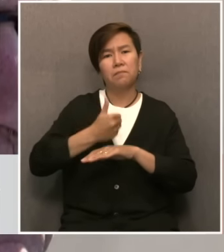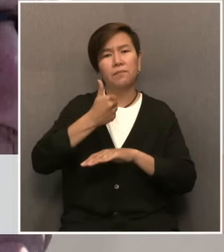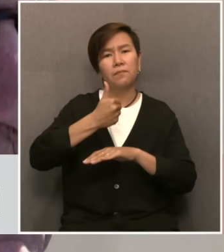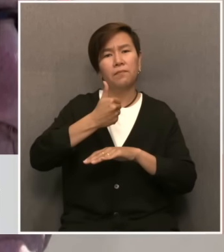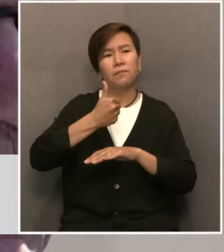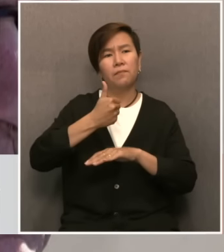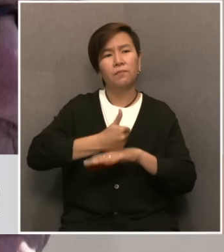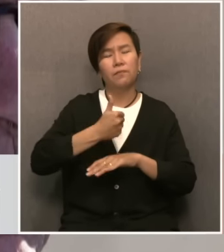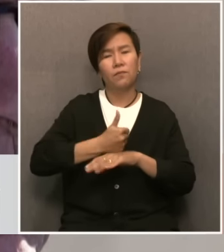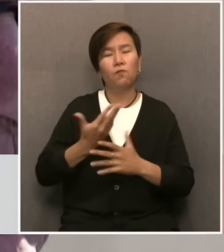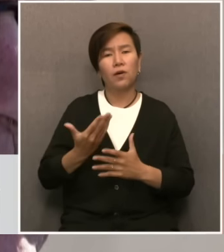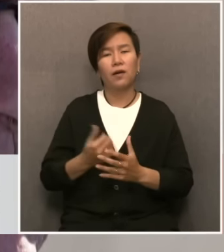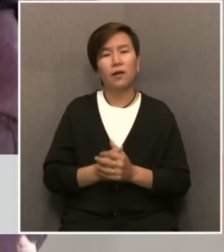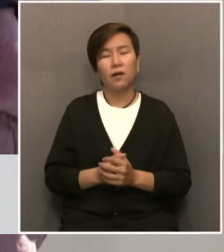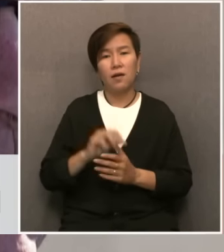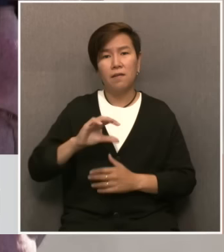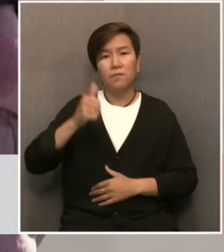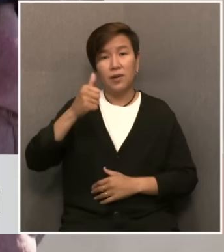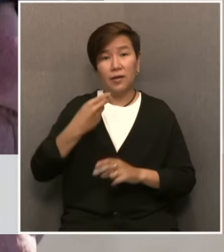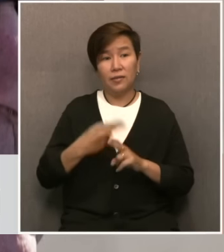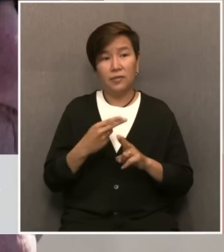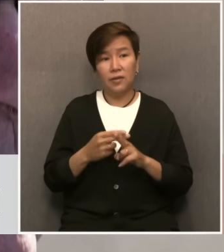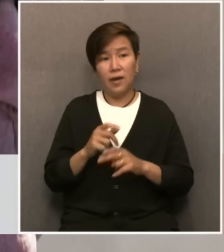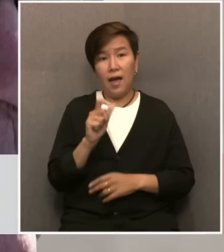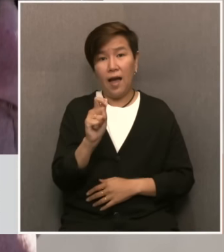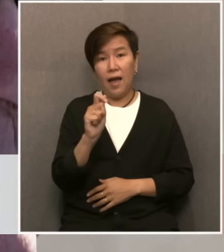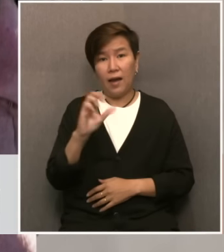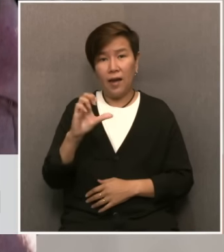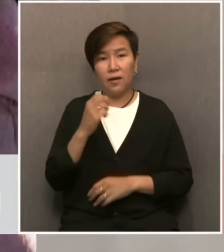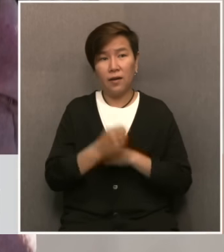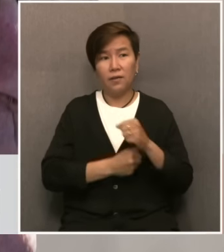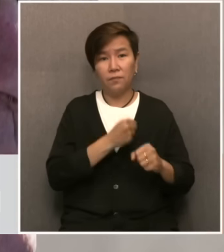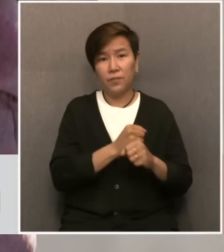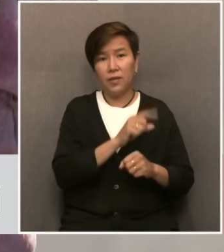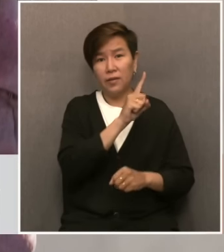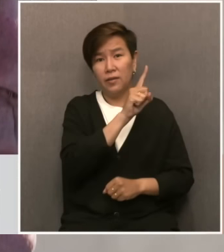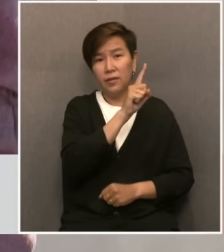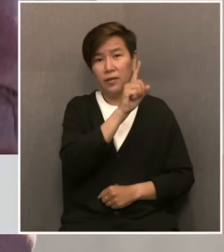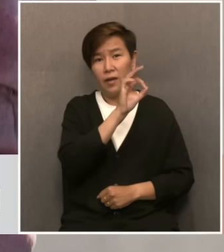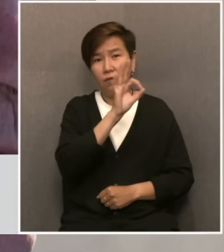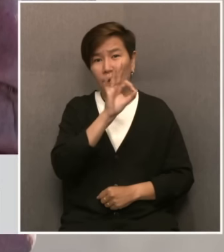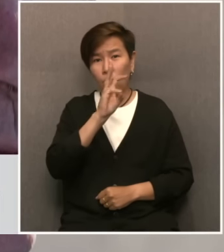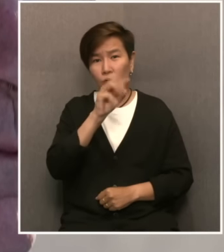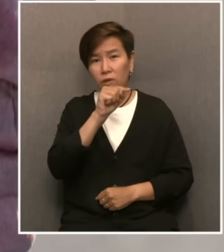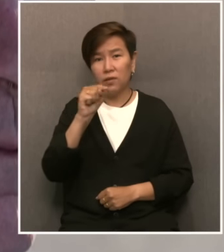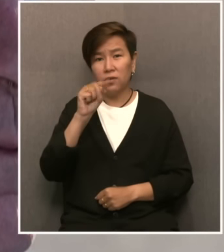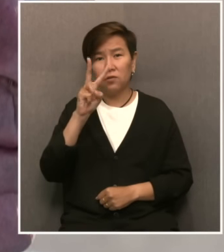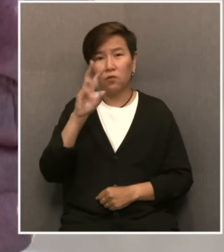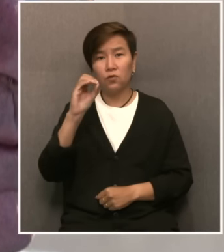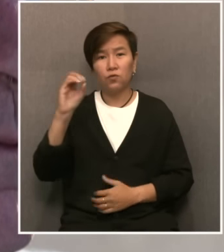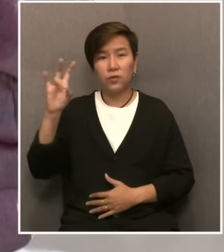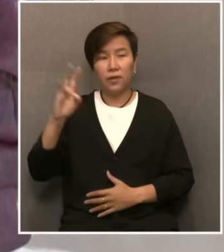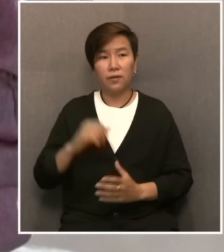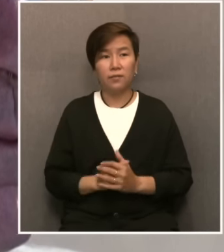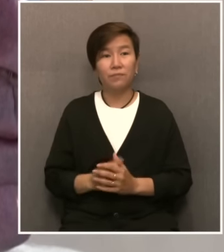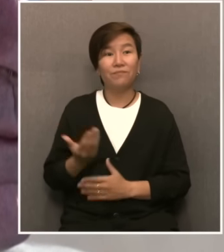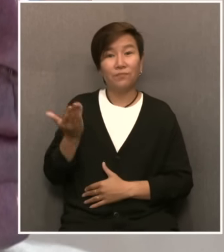ที่ระหว่างปี1996ถึง2007ด้วยซึ่งปัจจุบันนะคะซาร่าฮัก